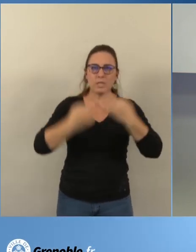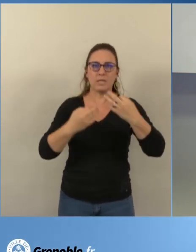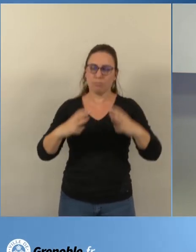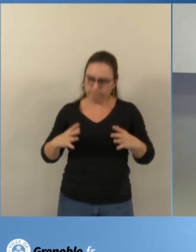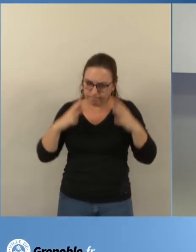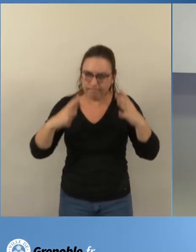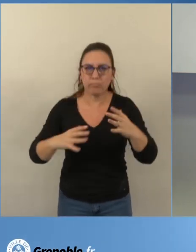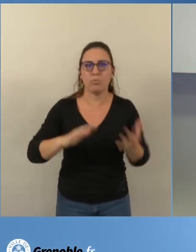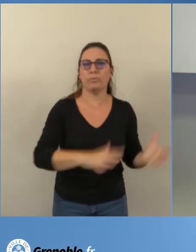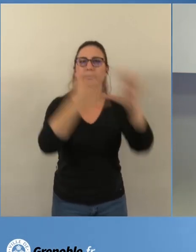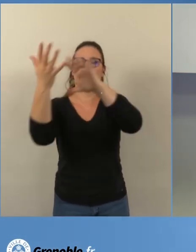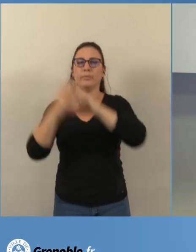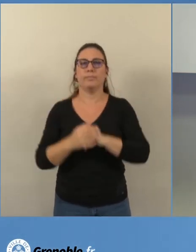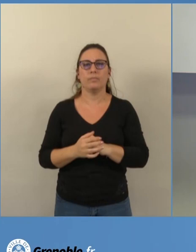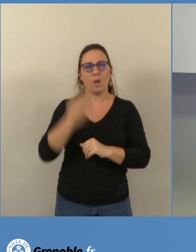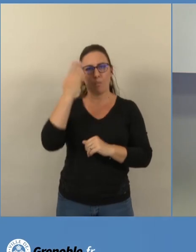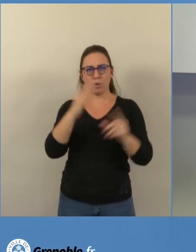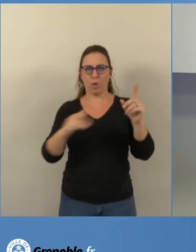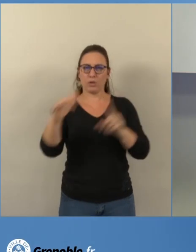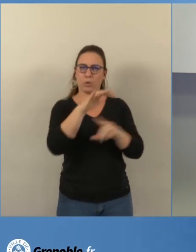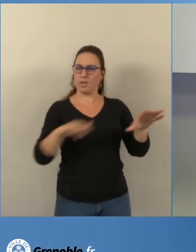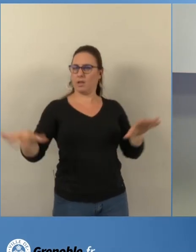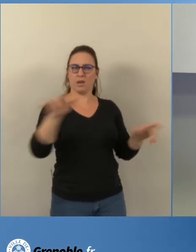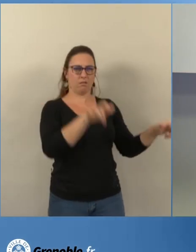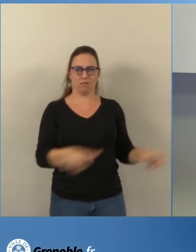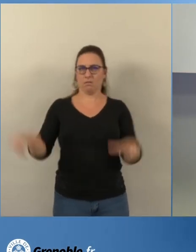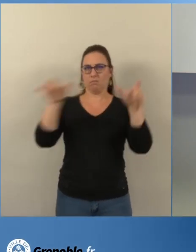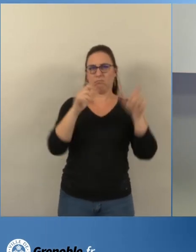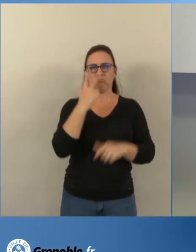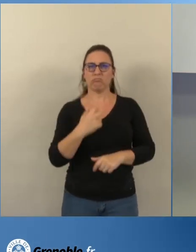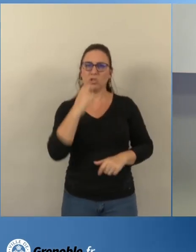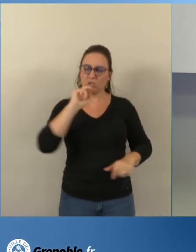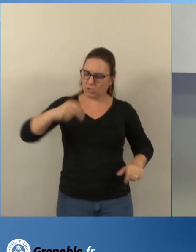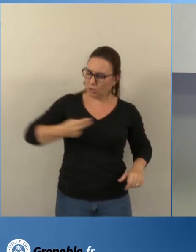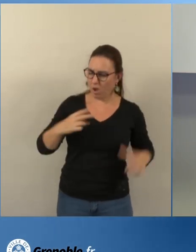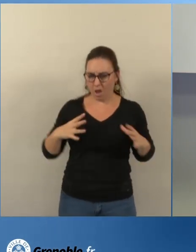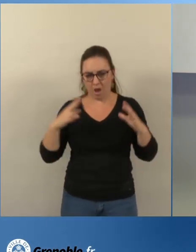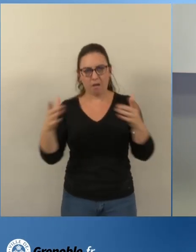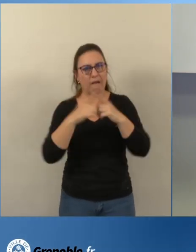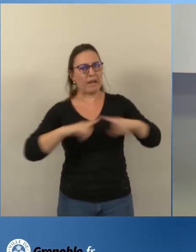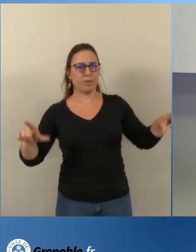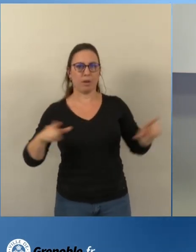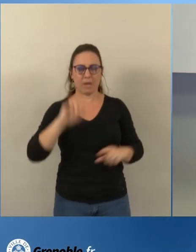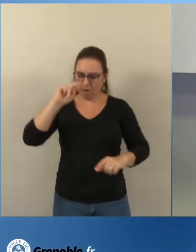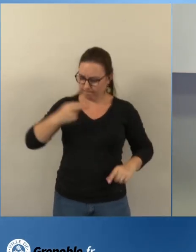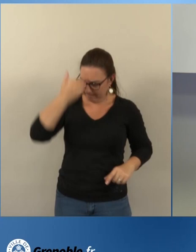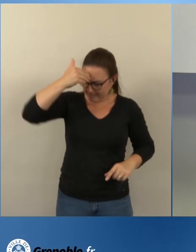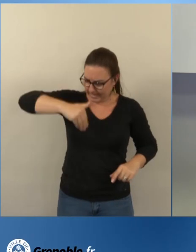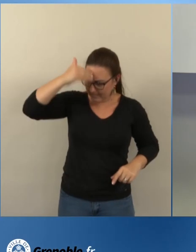d'outils pour comprendre les sociétés actuelles agir en citoyenne et en citoyen libre et éclairé